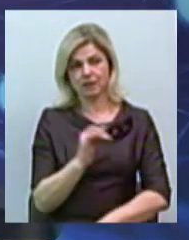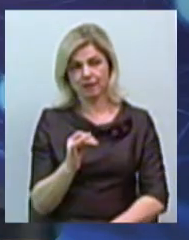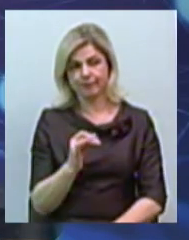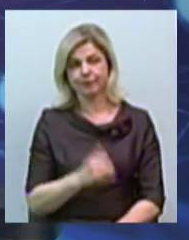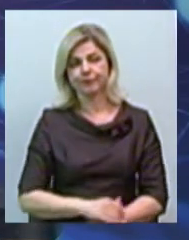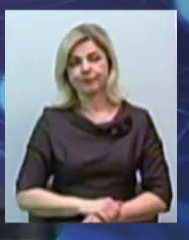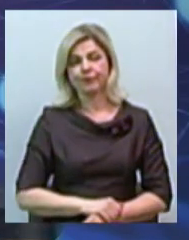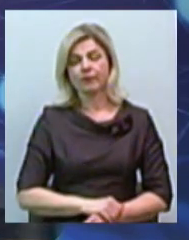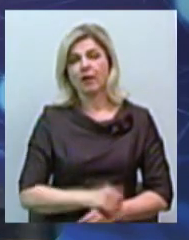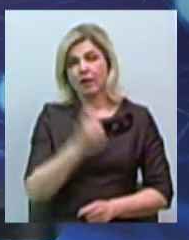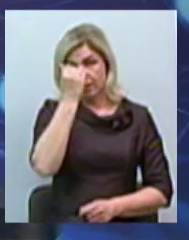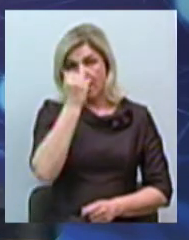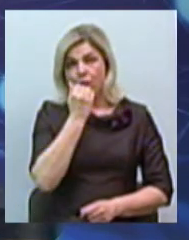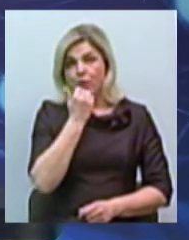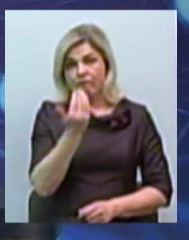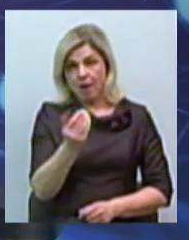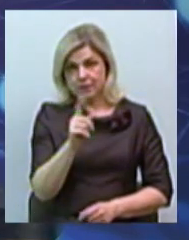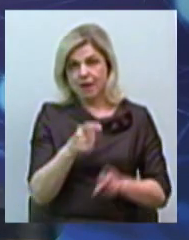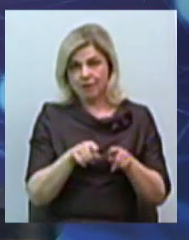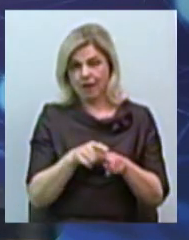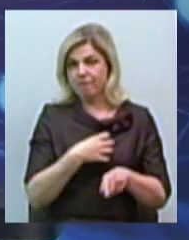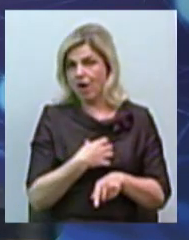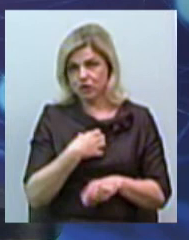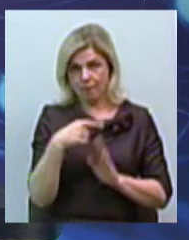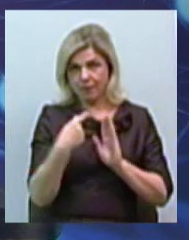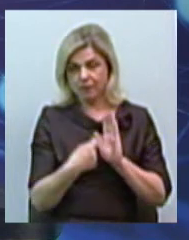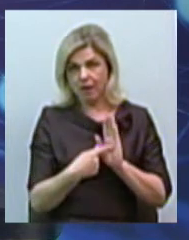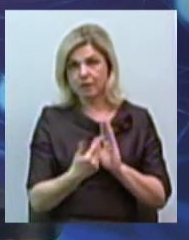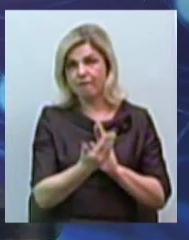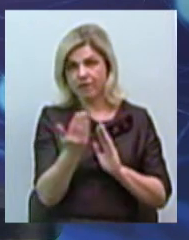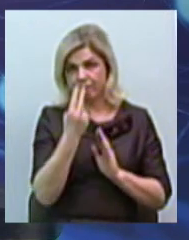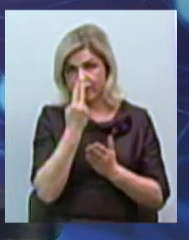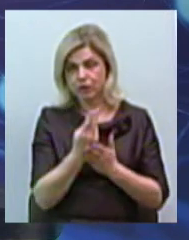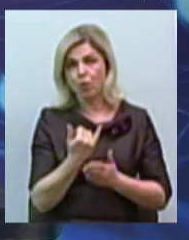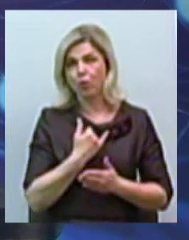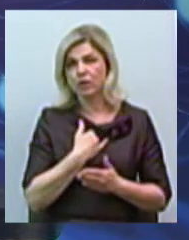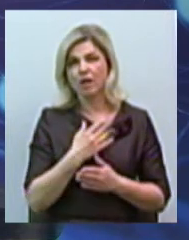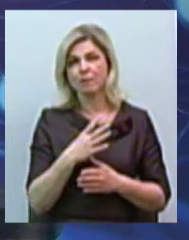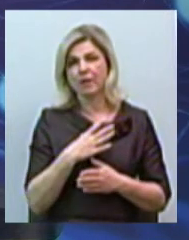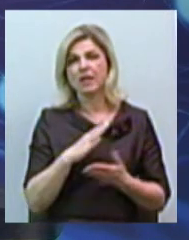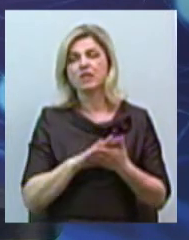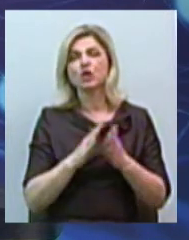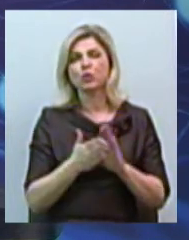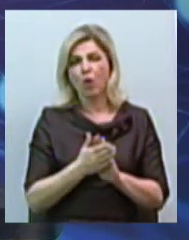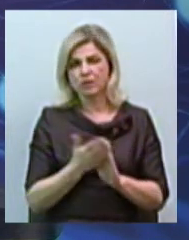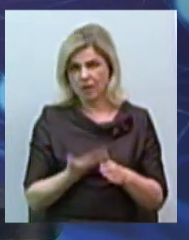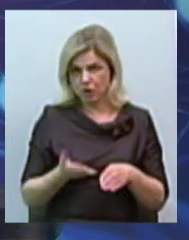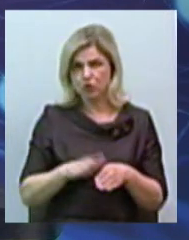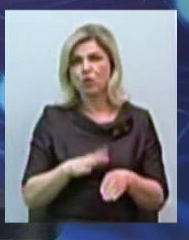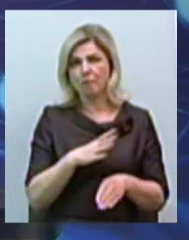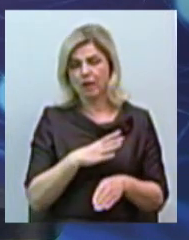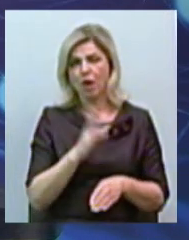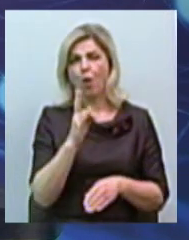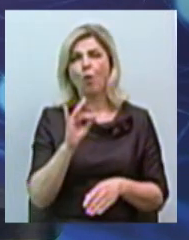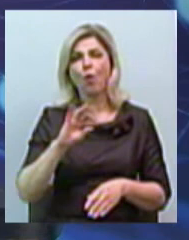таке актуальне питання, оскільки, ви бачите, в нас була нестабільна ситуація і з кором у 2018